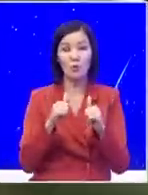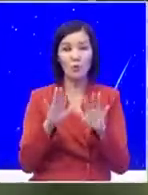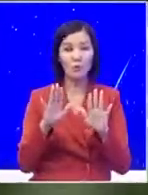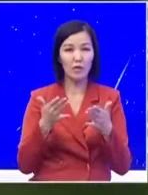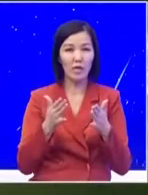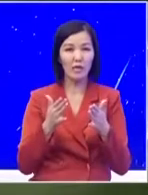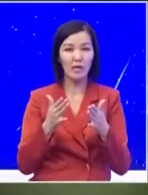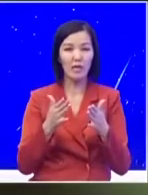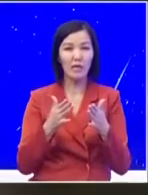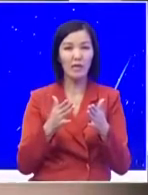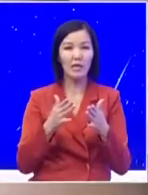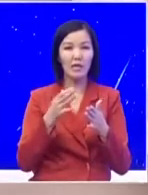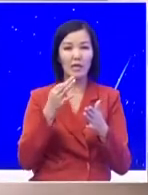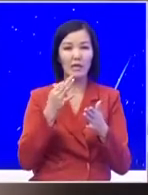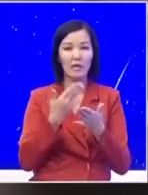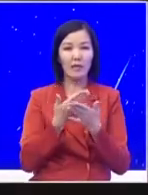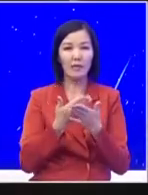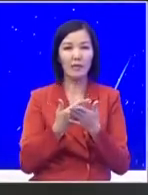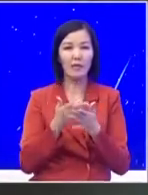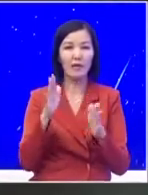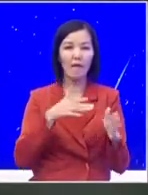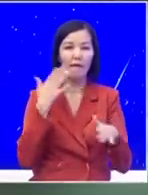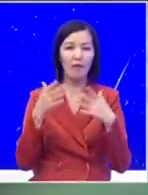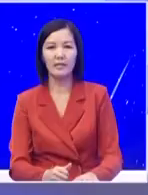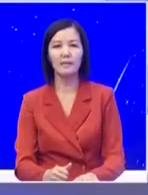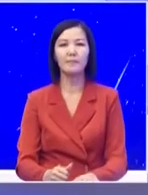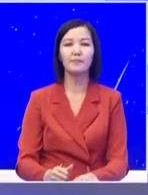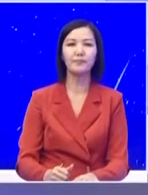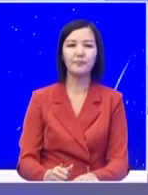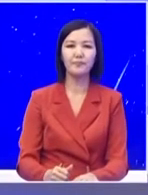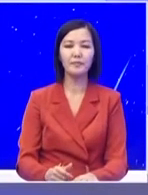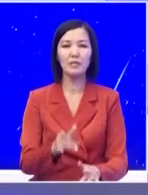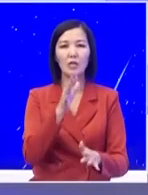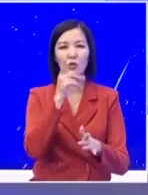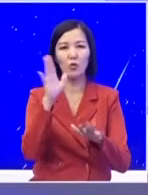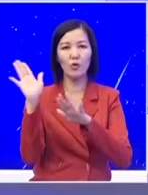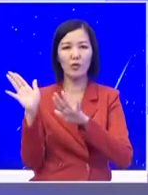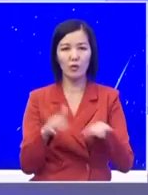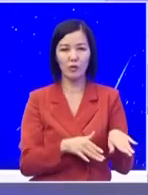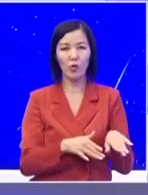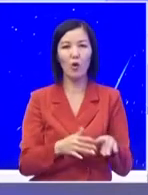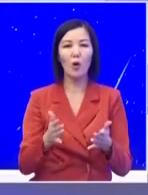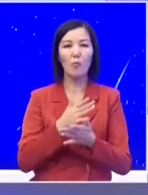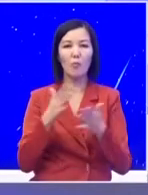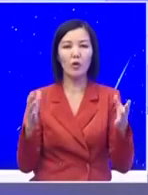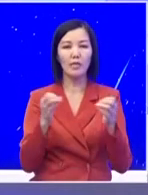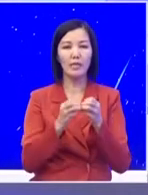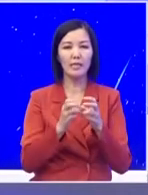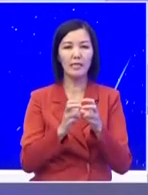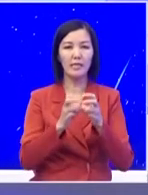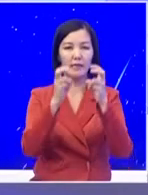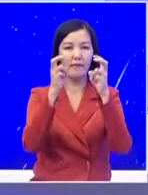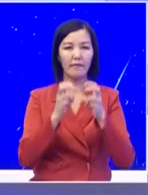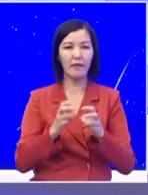семечки рассыпали отдыхающие или принесло ветром. Срок эксплуатации истек. Более 10 лифтов в